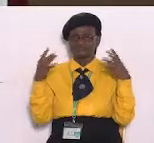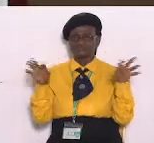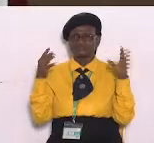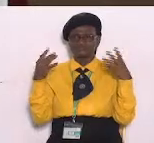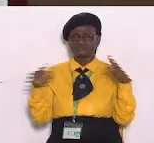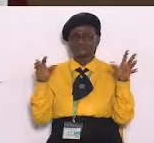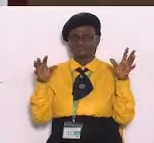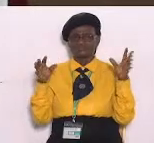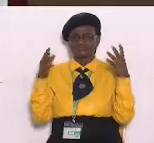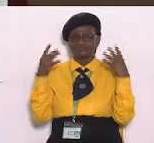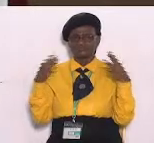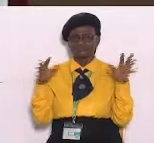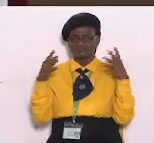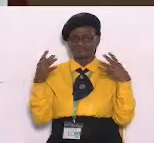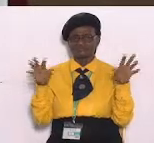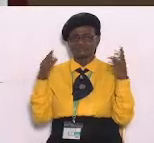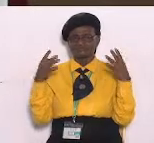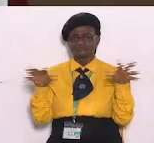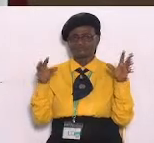8